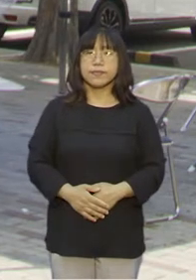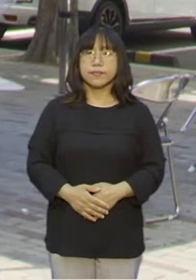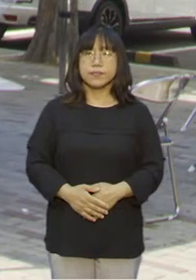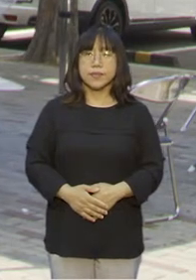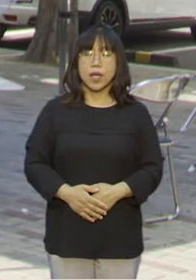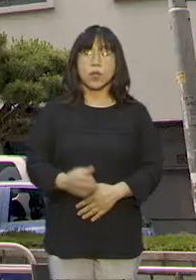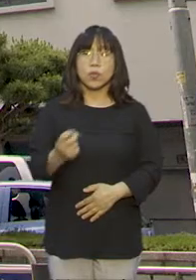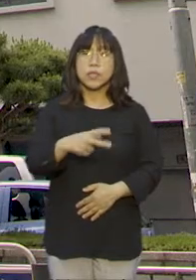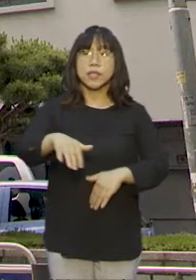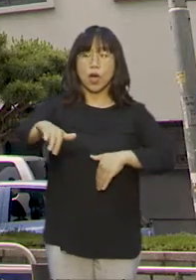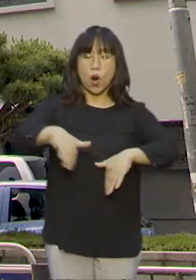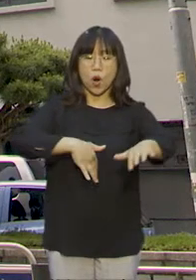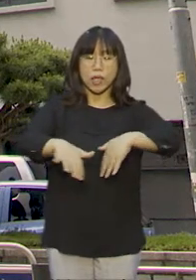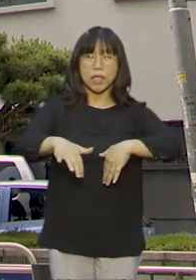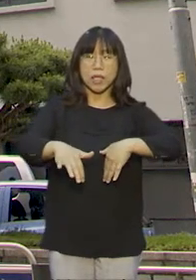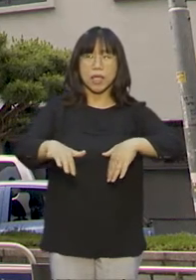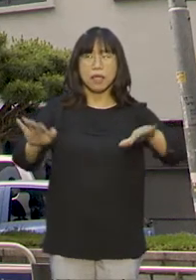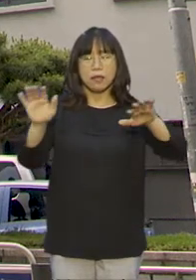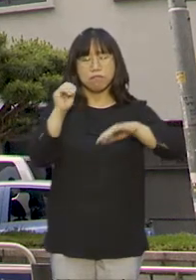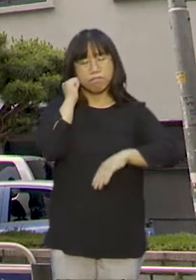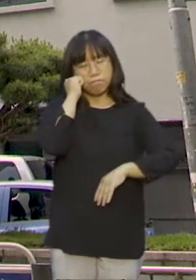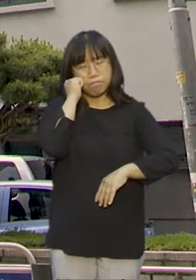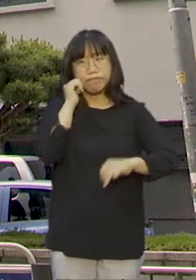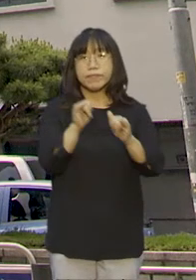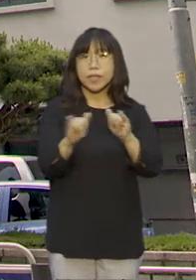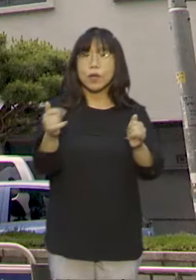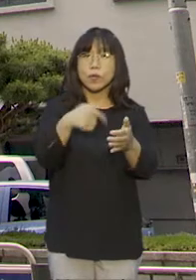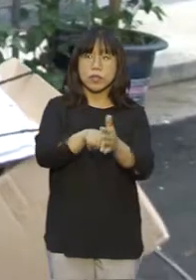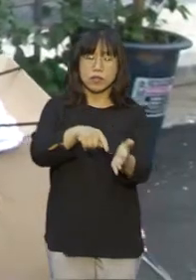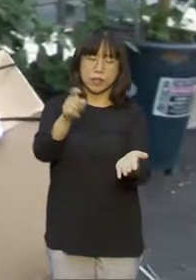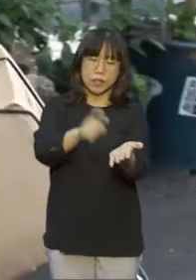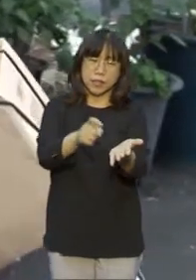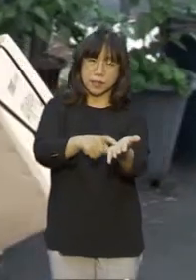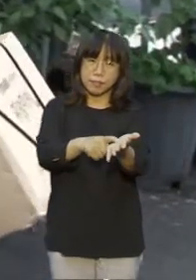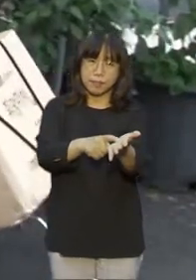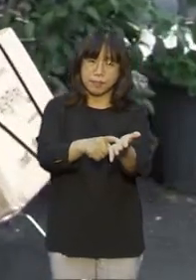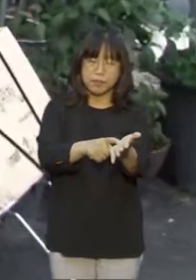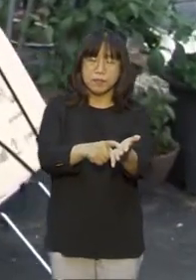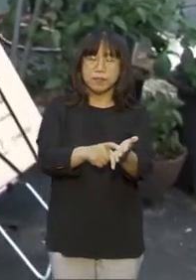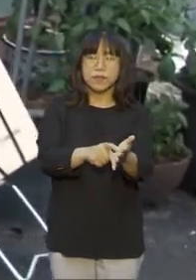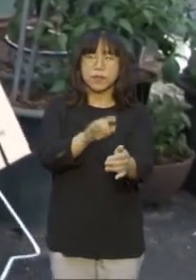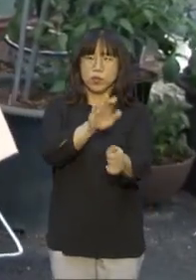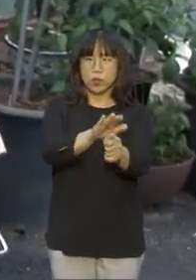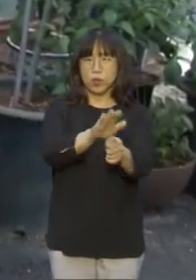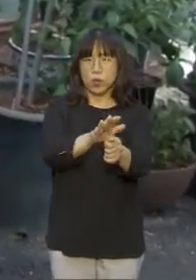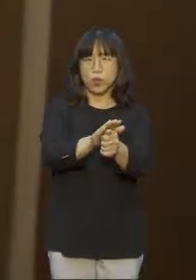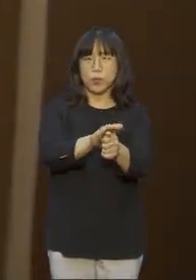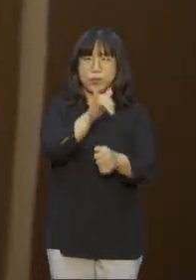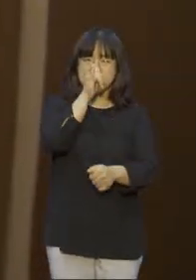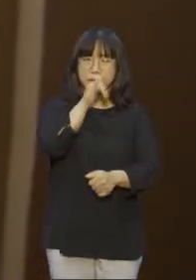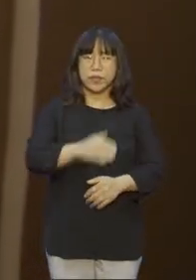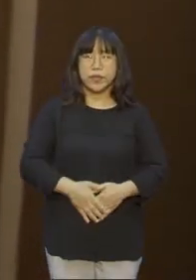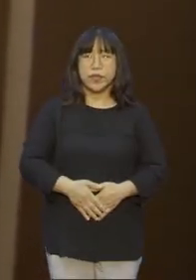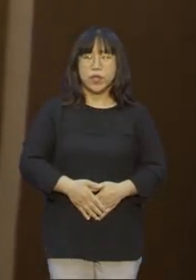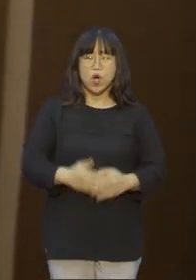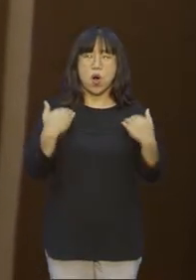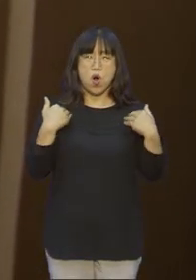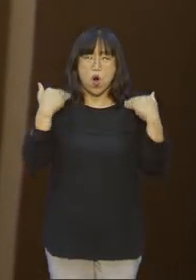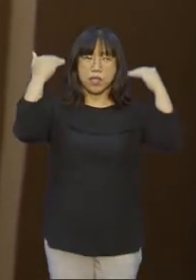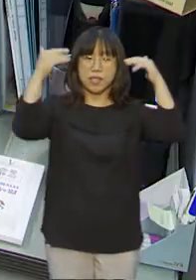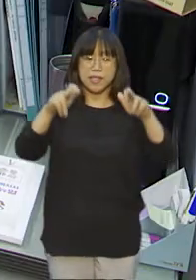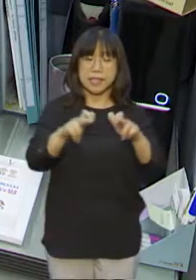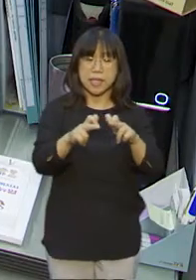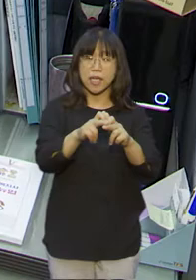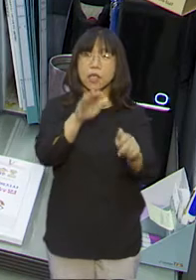부탁드립니다. 또 거리 노숙인을 위한 집중 순찰과 응급 구호 활동을 펼치고 어르신, 장애인